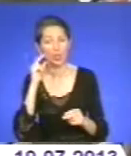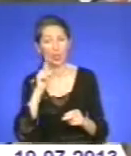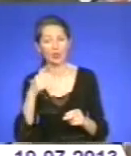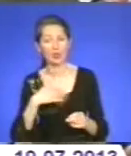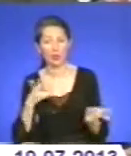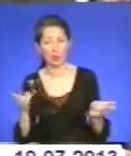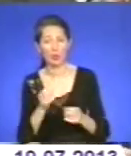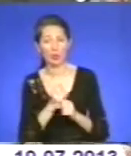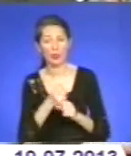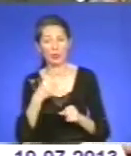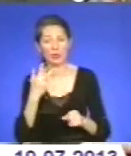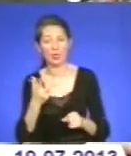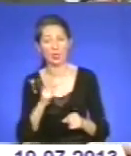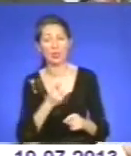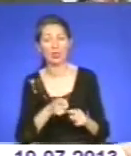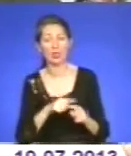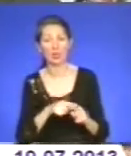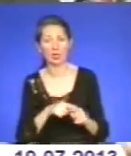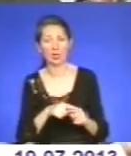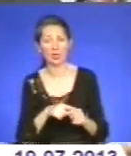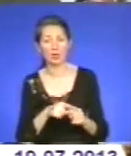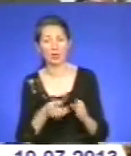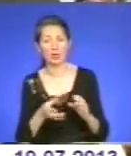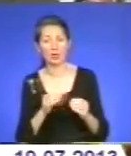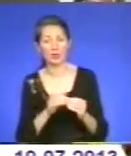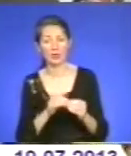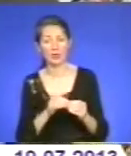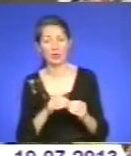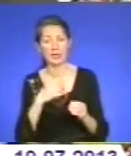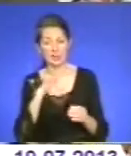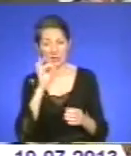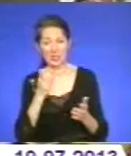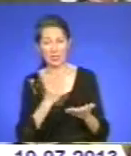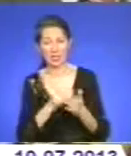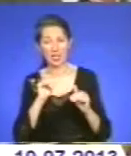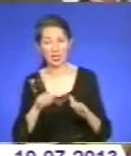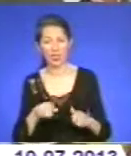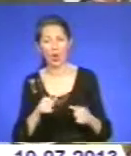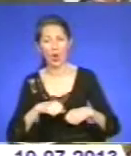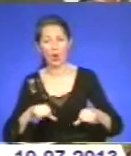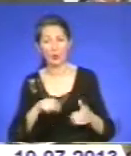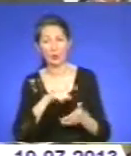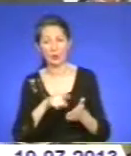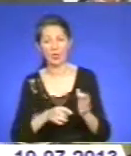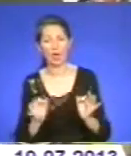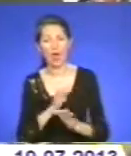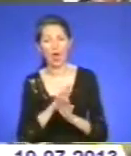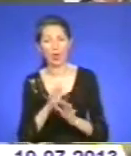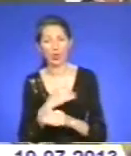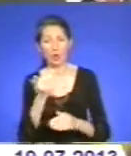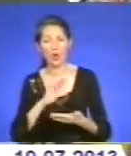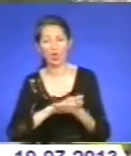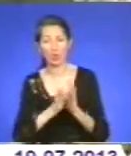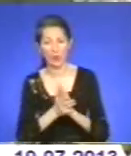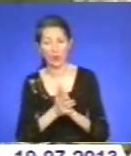потрібно робити 23-го? Яка вихід? Ми ж сказали, що є рішення комісії з питань екології. Ваш договір,